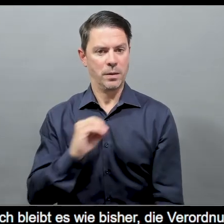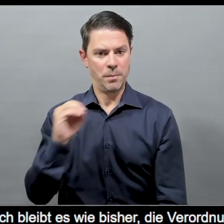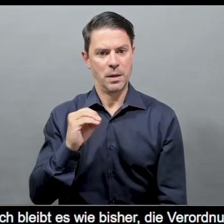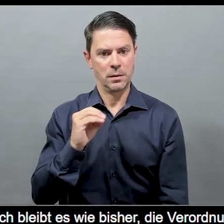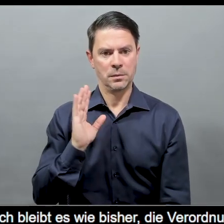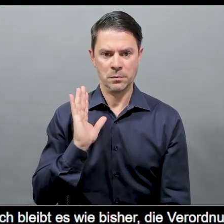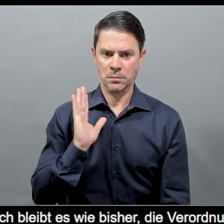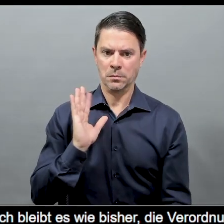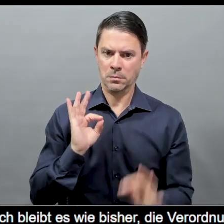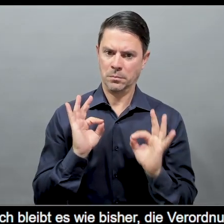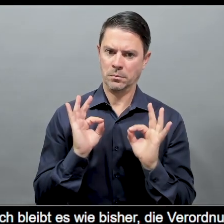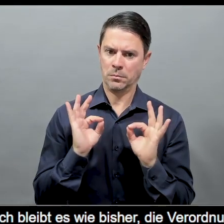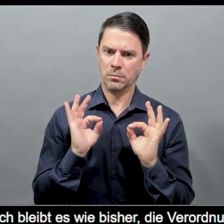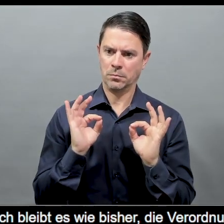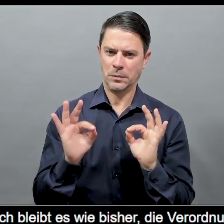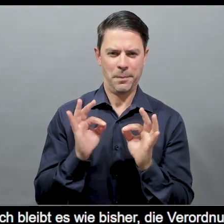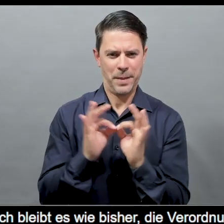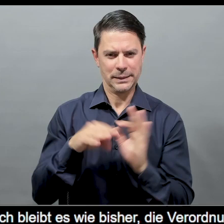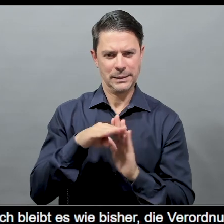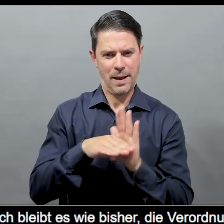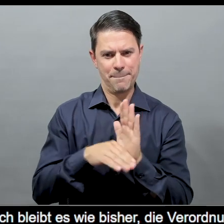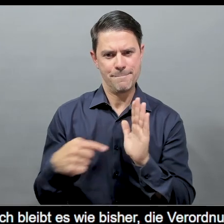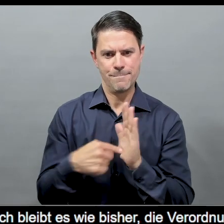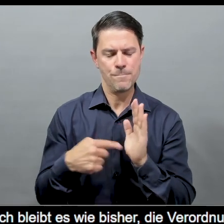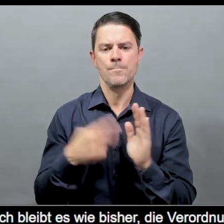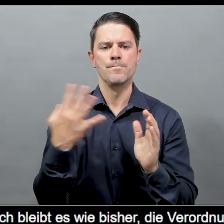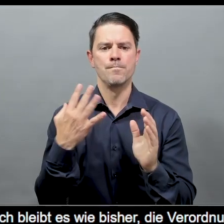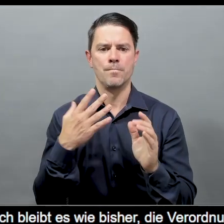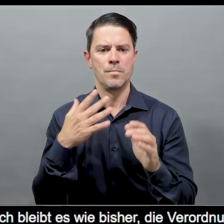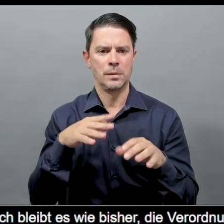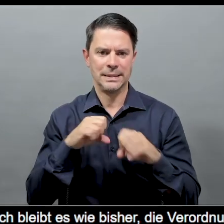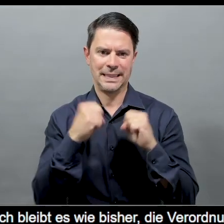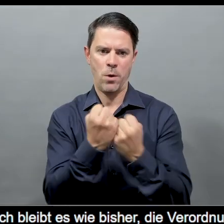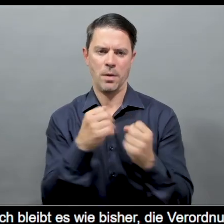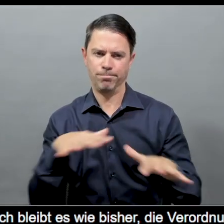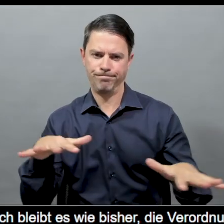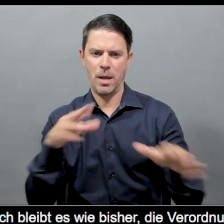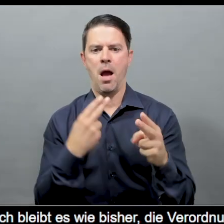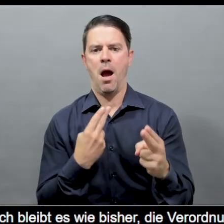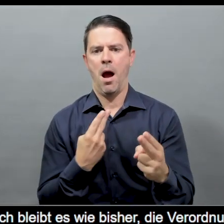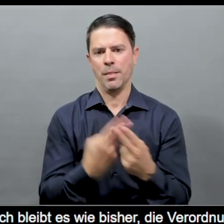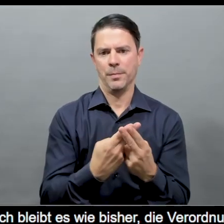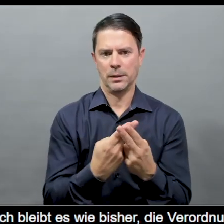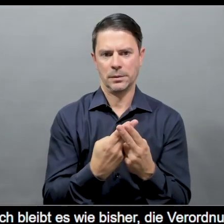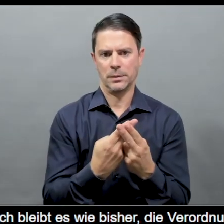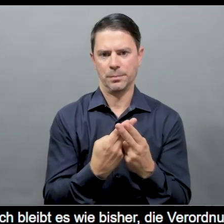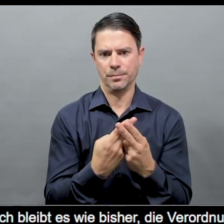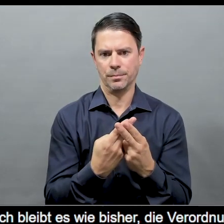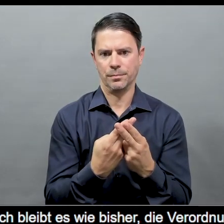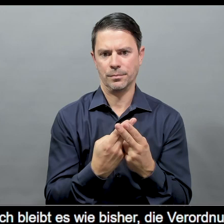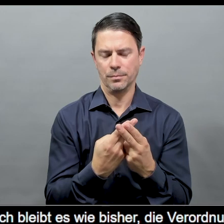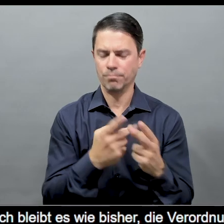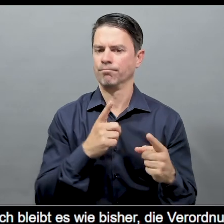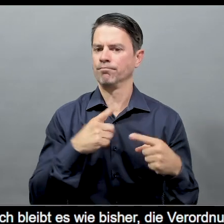Halbzeit. Der Nachlauf der Zahlen ist dann ja auch immer erst nach einer gewissen Zeit. Trotzdem sehen wir aktuell einen Anstieg. Wenn Sie mal vergleichen,